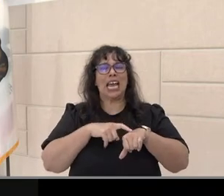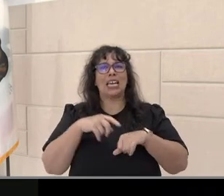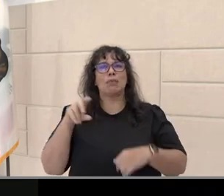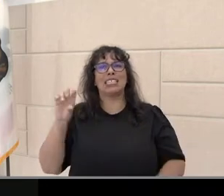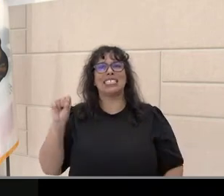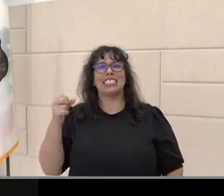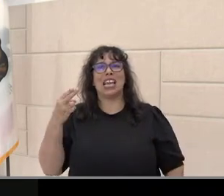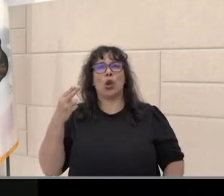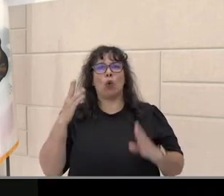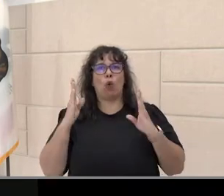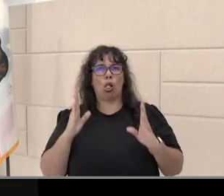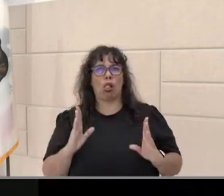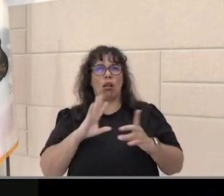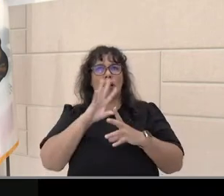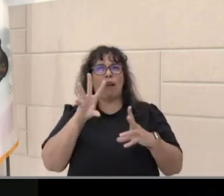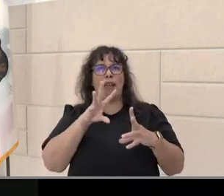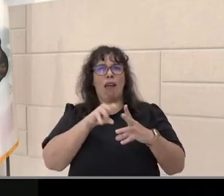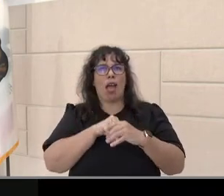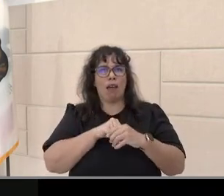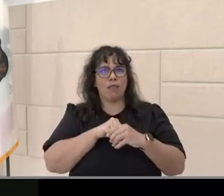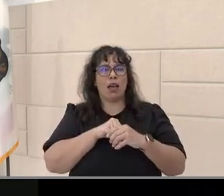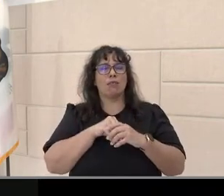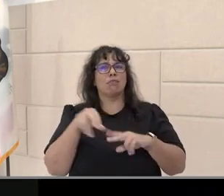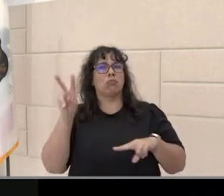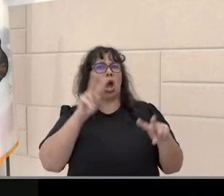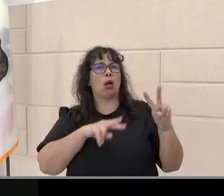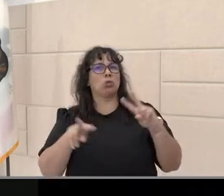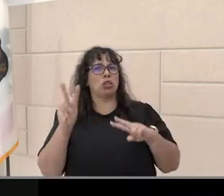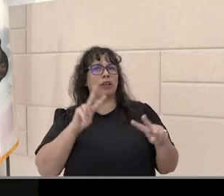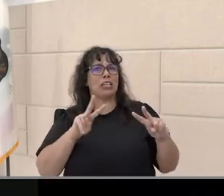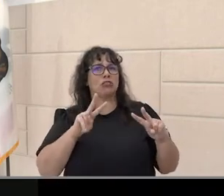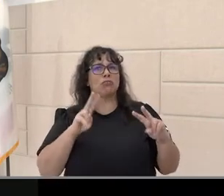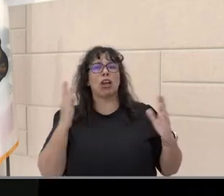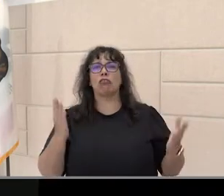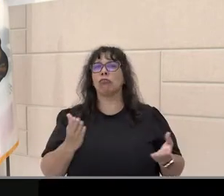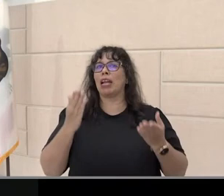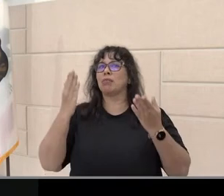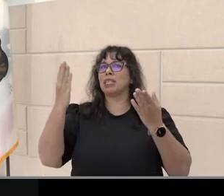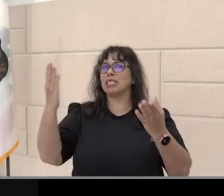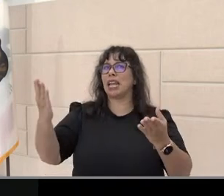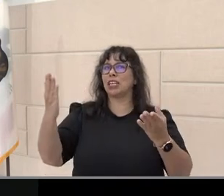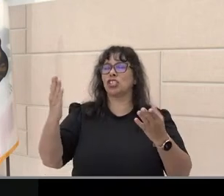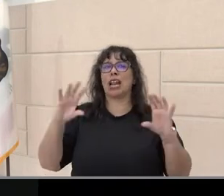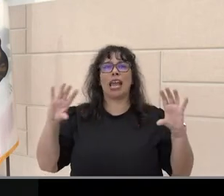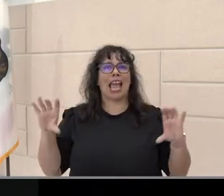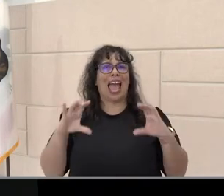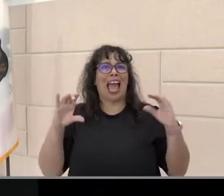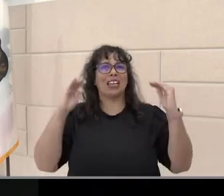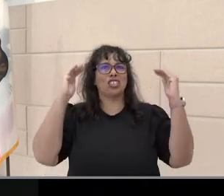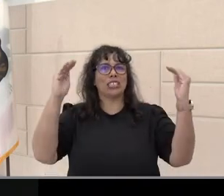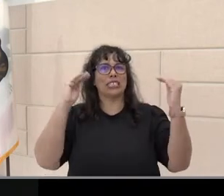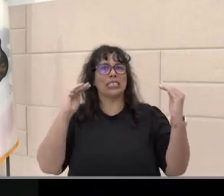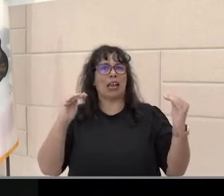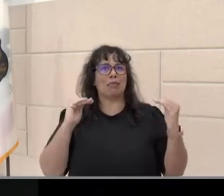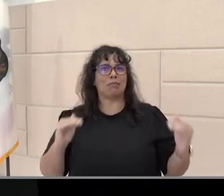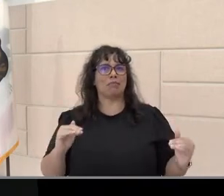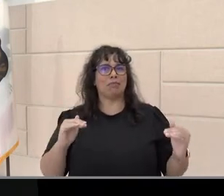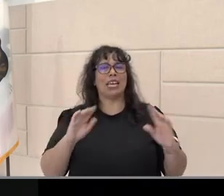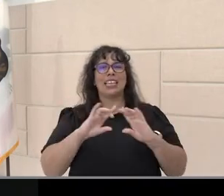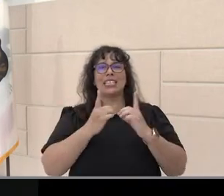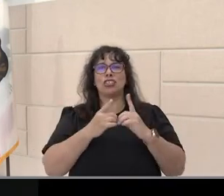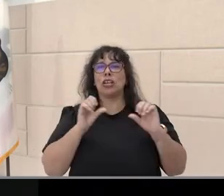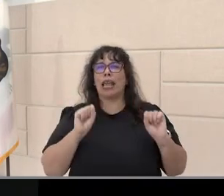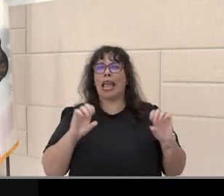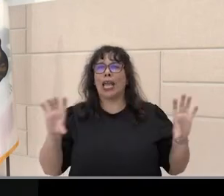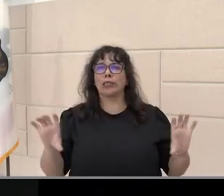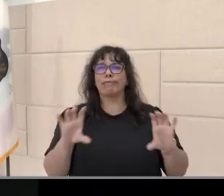ចទៅលើអ្នកដែលចូលរួមទាំងអស់ហ្នឹងយើងបានរកឃើញនឹងមានសំណពូនឹងចំណុចផ្សេងៗនៅអ្វីដែល